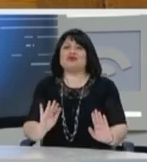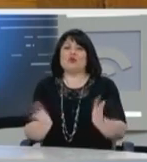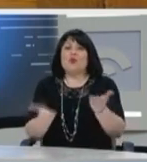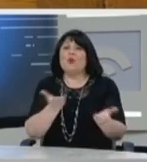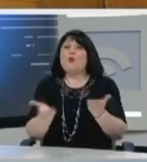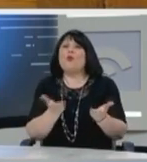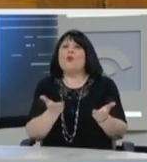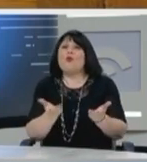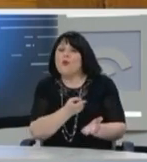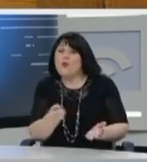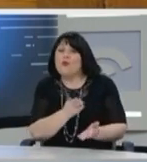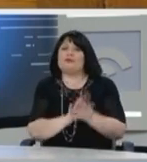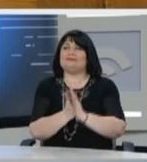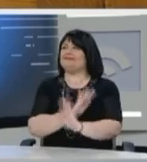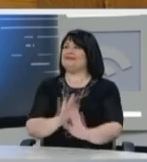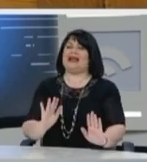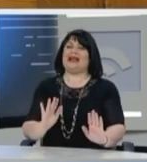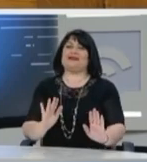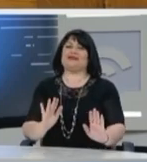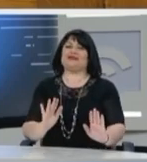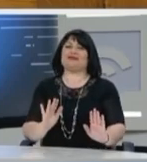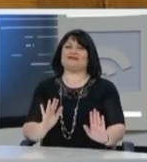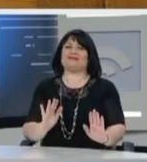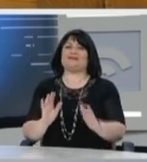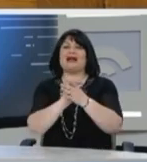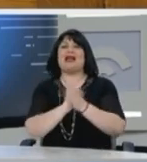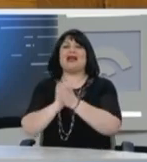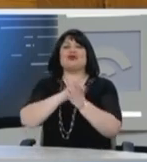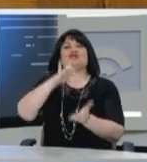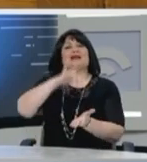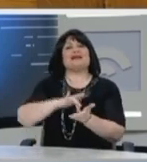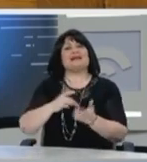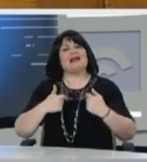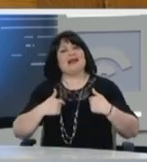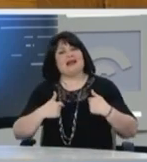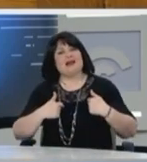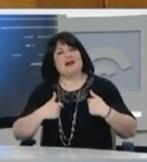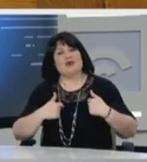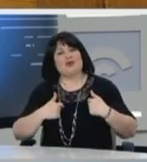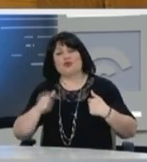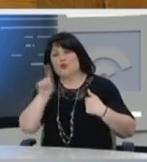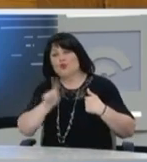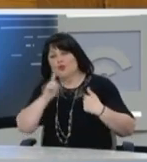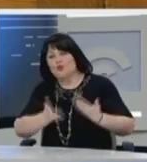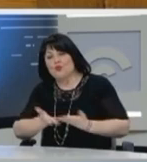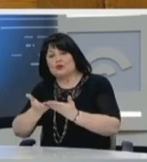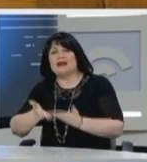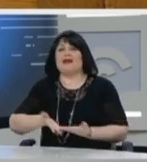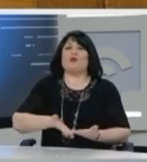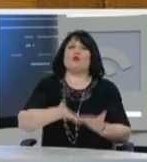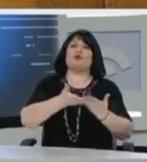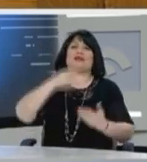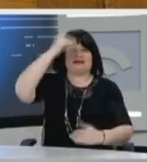ο ένας ούτε ο άλλος. Και να υπάρχει κάποια ένωση κεντρών που δεν θα δίνει ούτε στο Μητσοτάκη ούτε στο